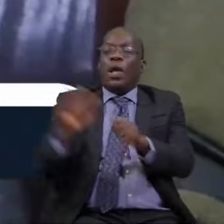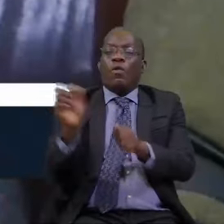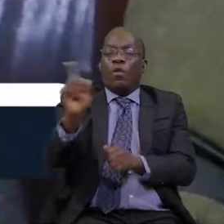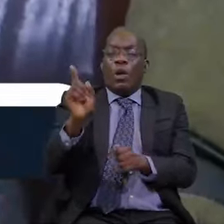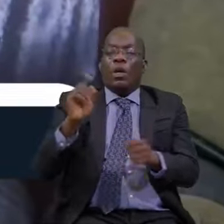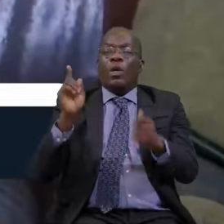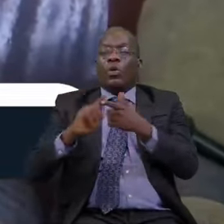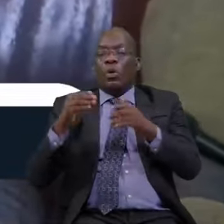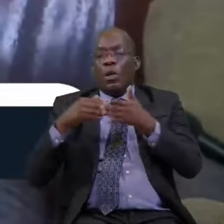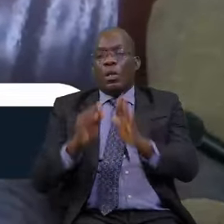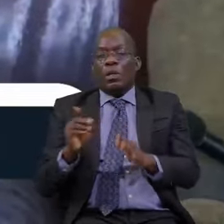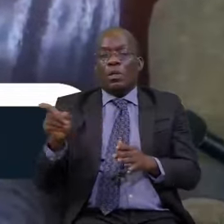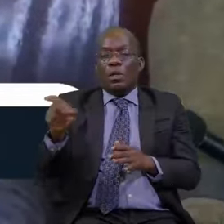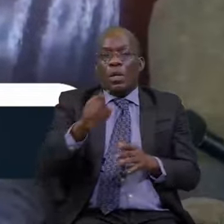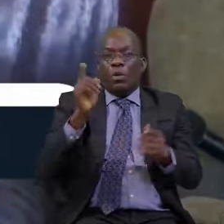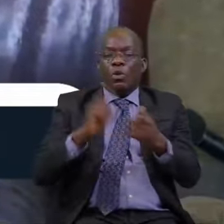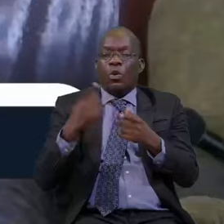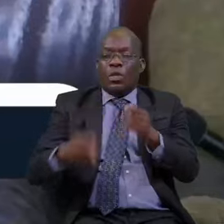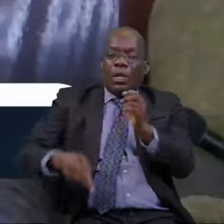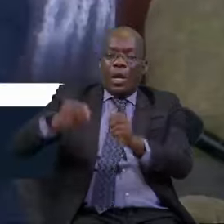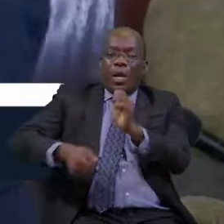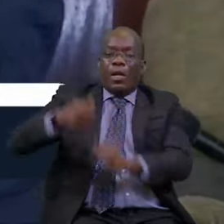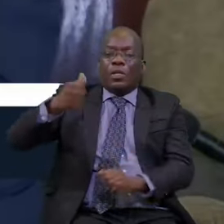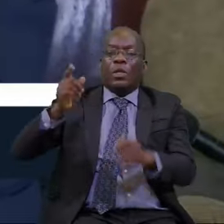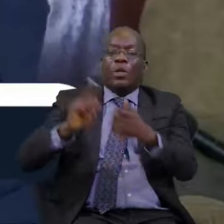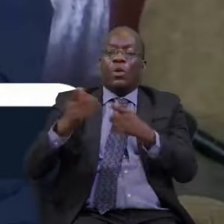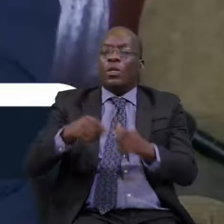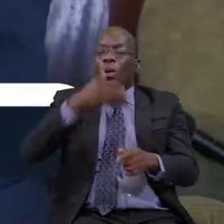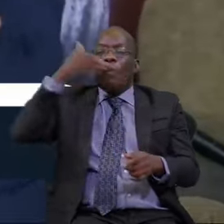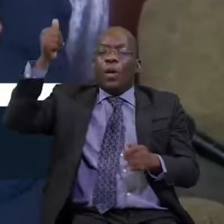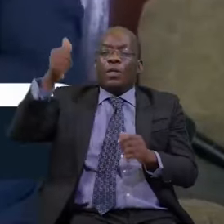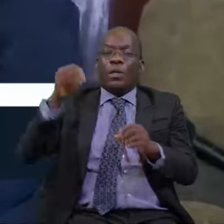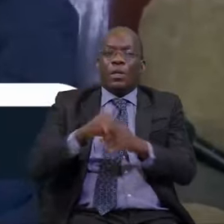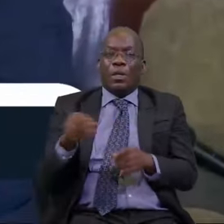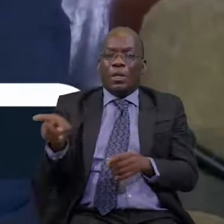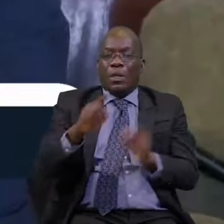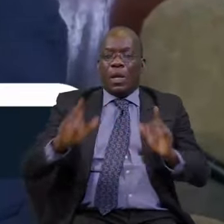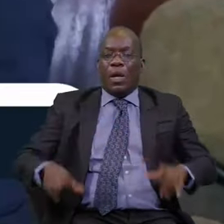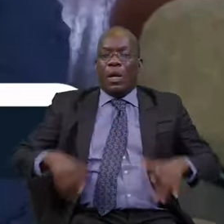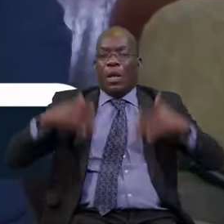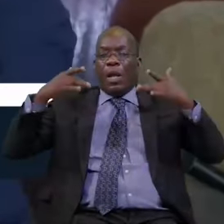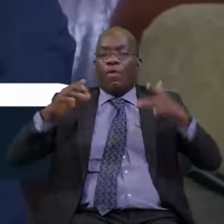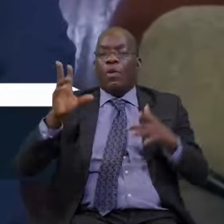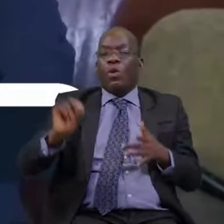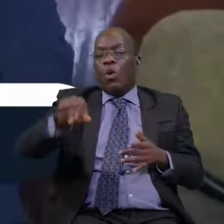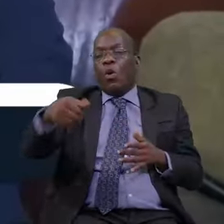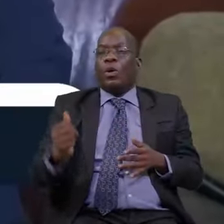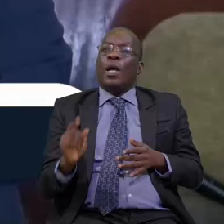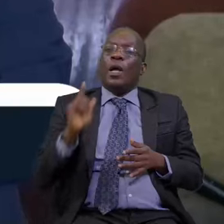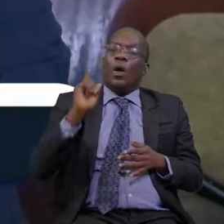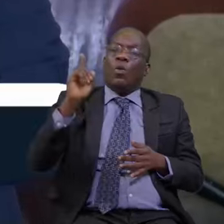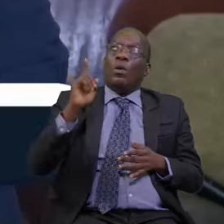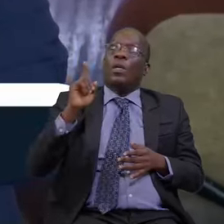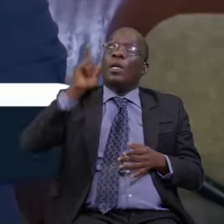et pour les conduire à haut niveau très élevé pour atteindre le meilleur de leur vie. Il n'y a aucune autre